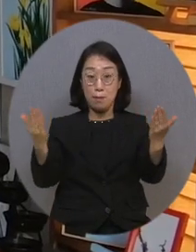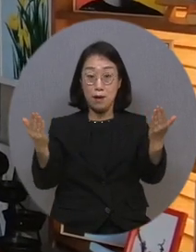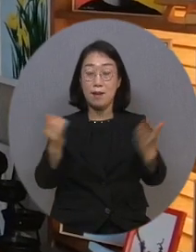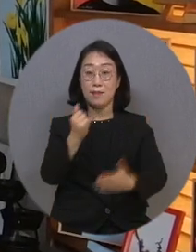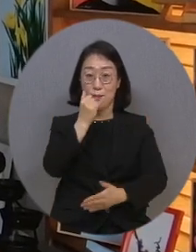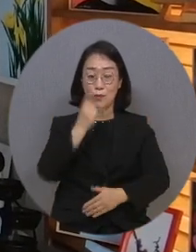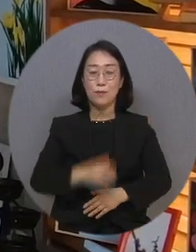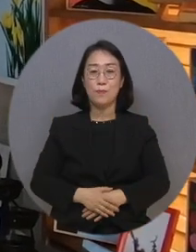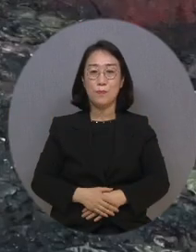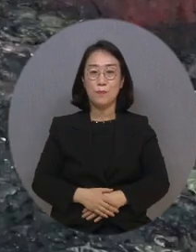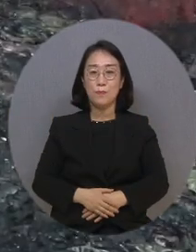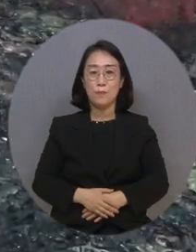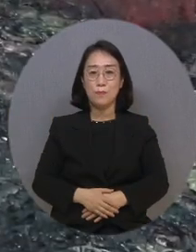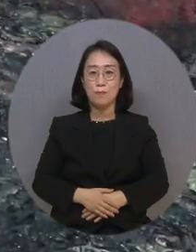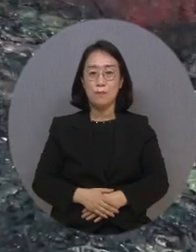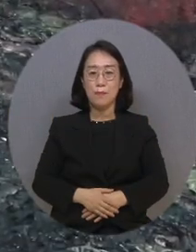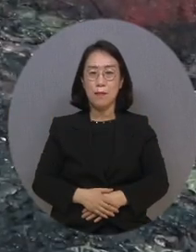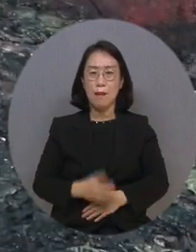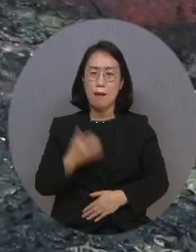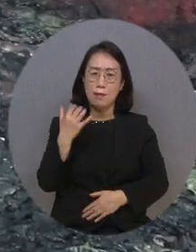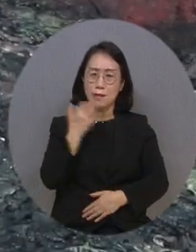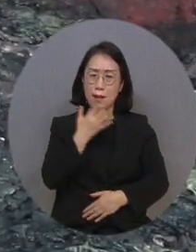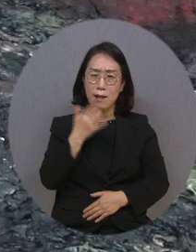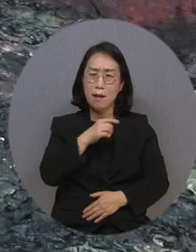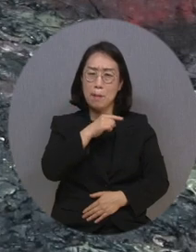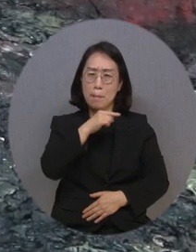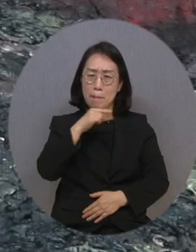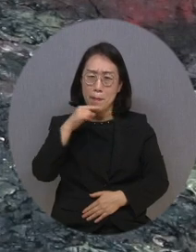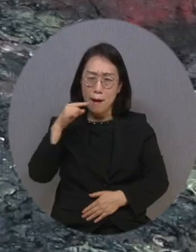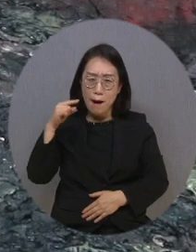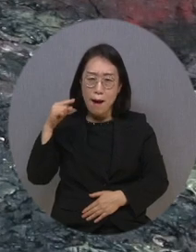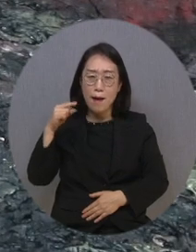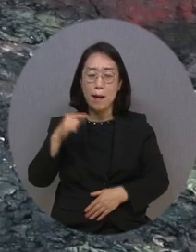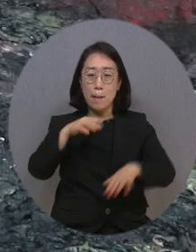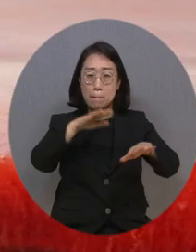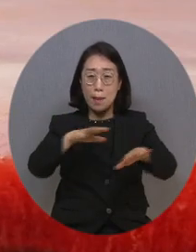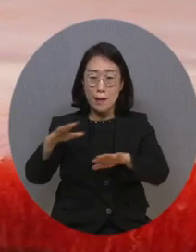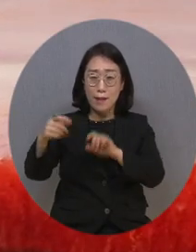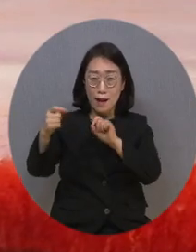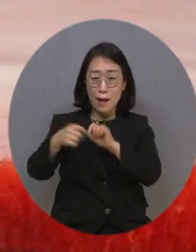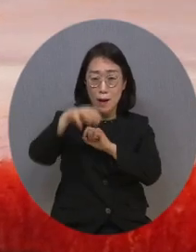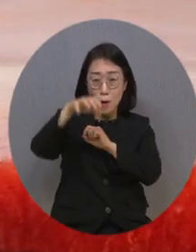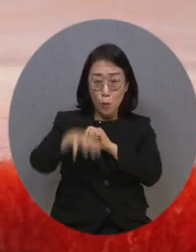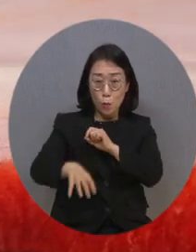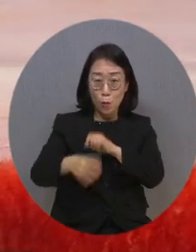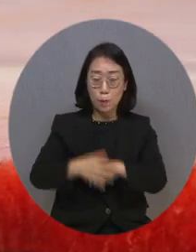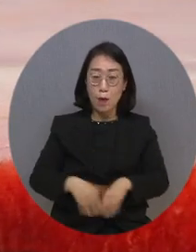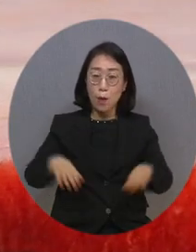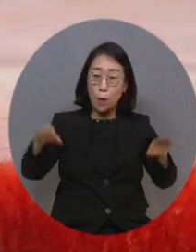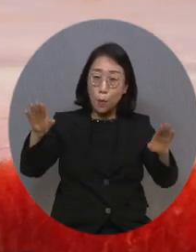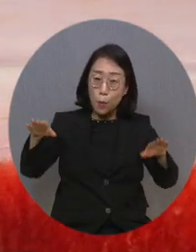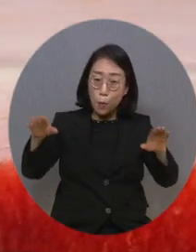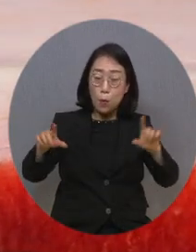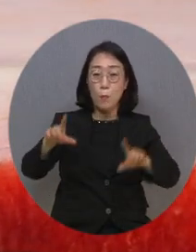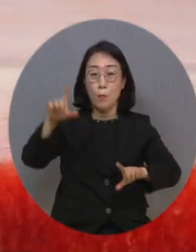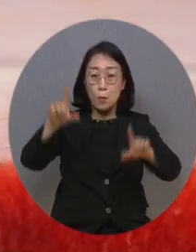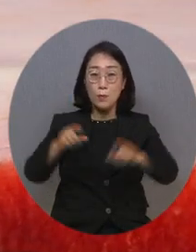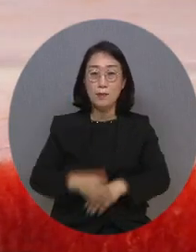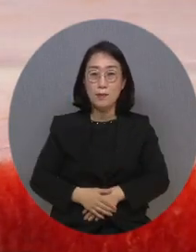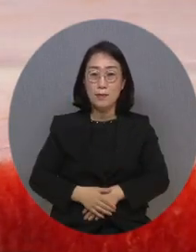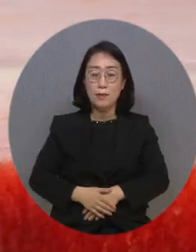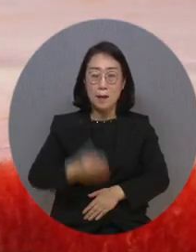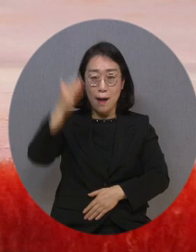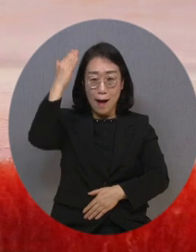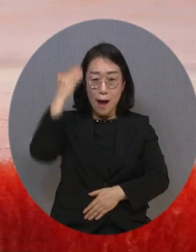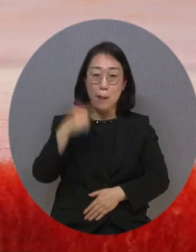있습니다 칠면초가 불깨 물든 순천만 갯벌과 비상의 날개짓을 하고 있는